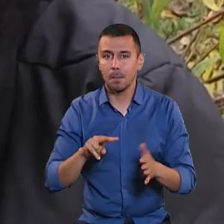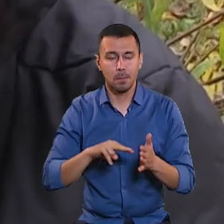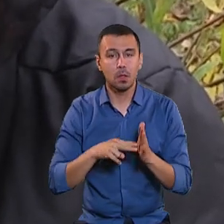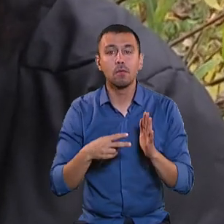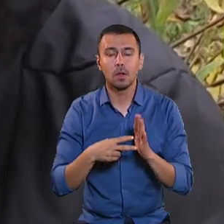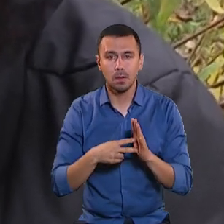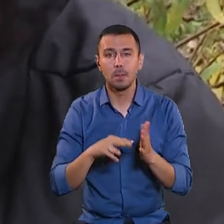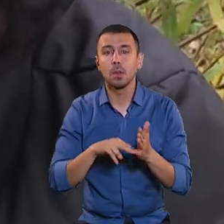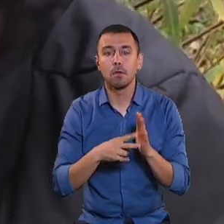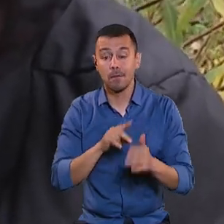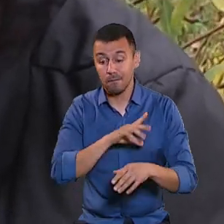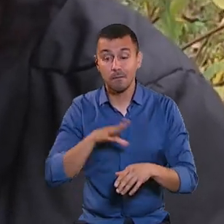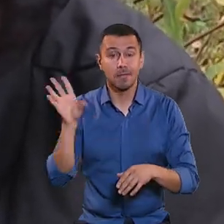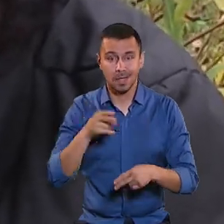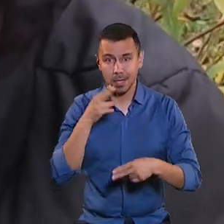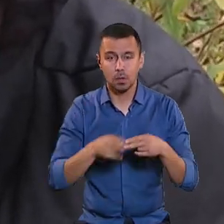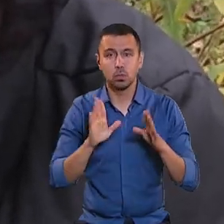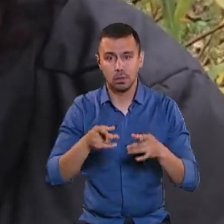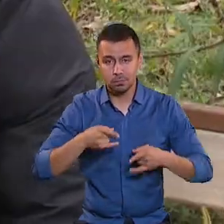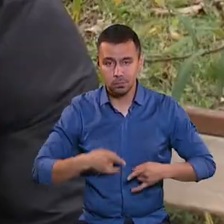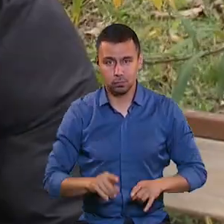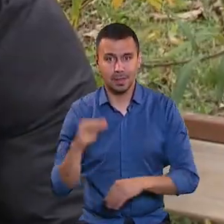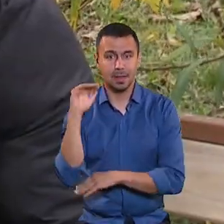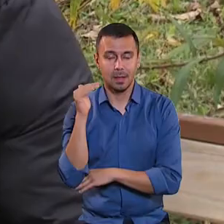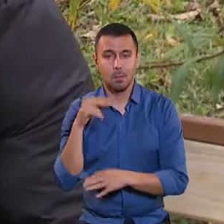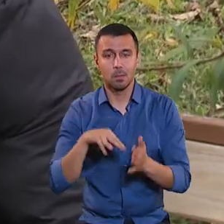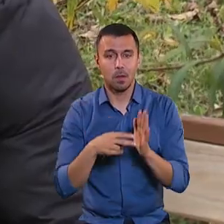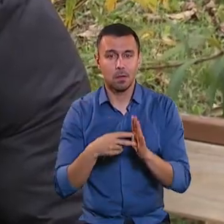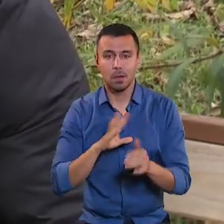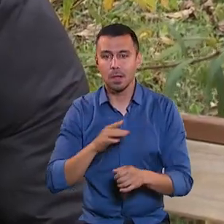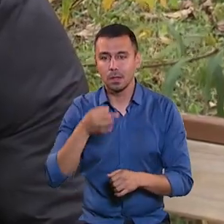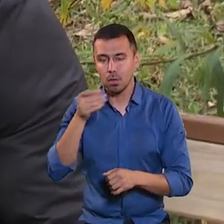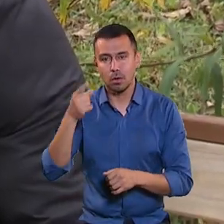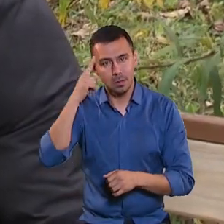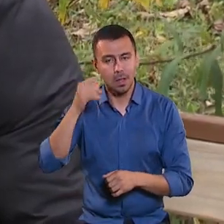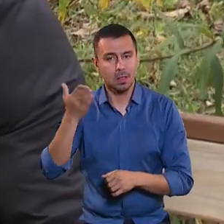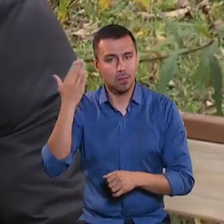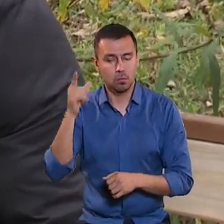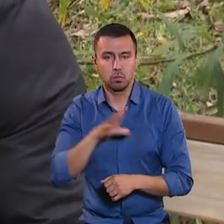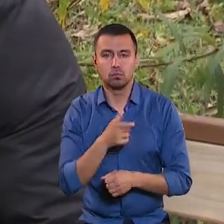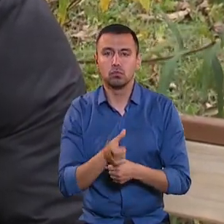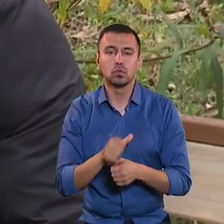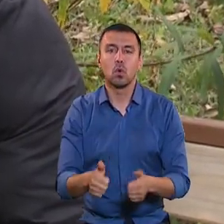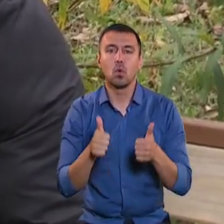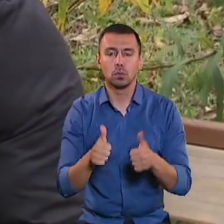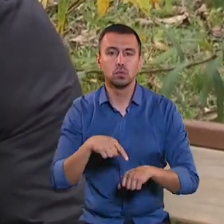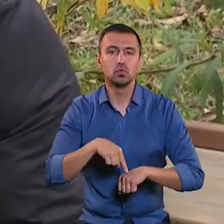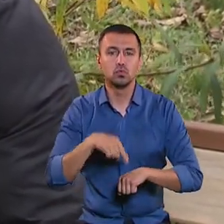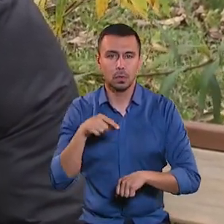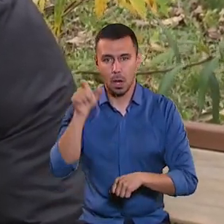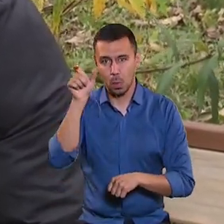планували що як все закінчиться що в них буде дитина планували не скажу що я його знала давно Але він був дуже хороша і чуйна